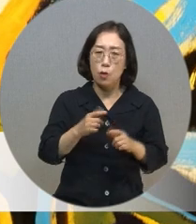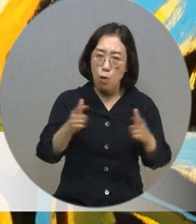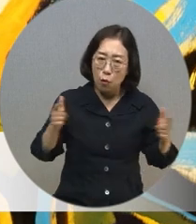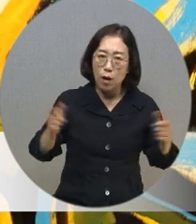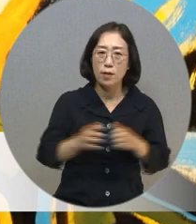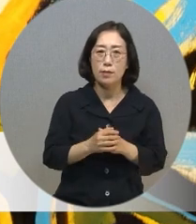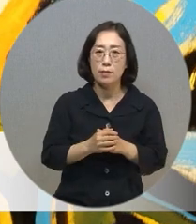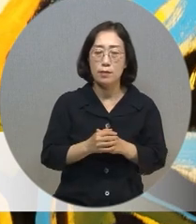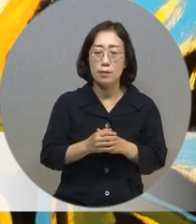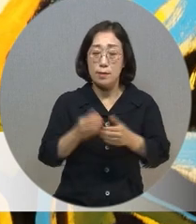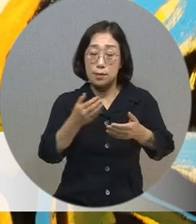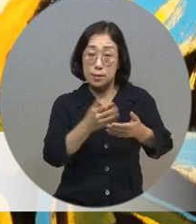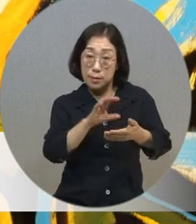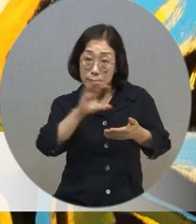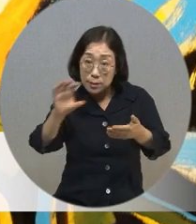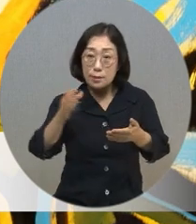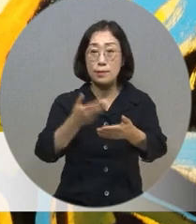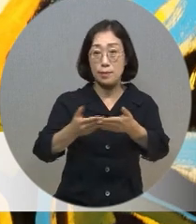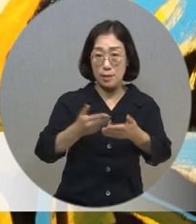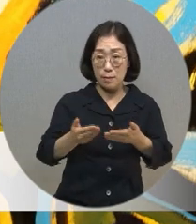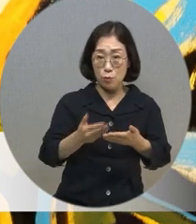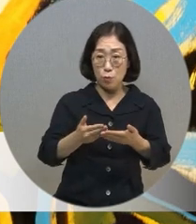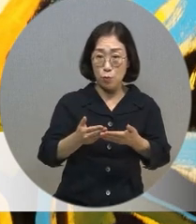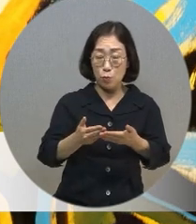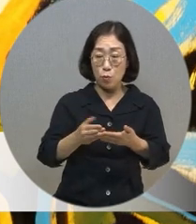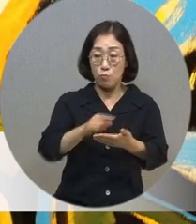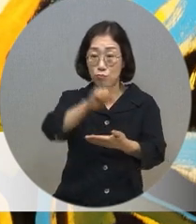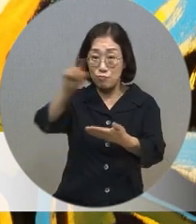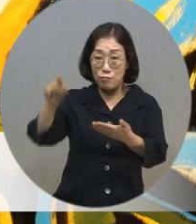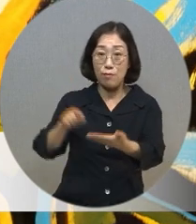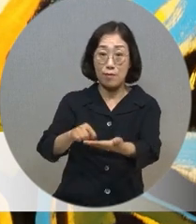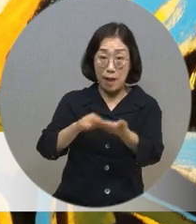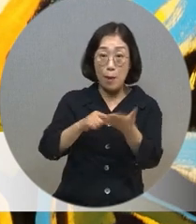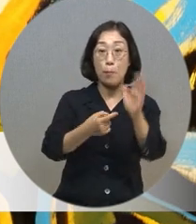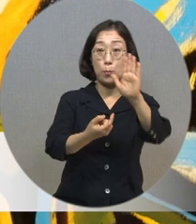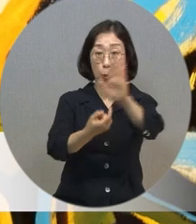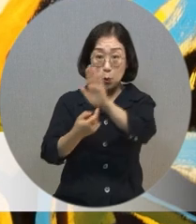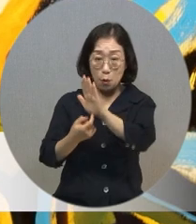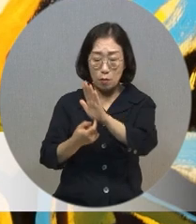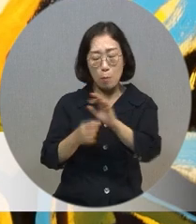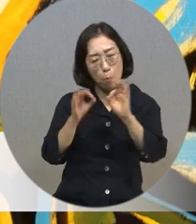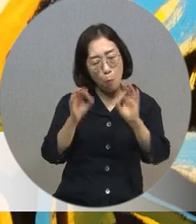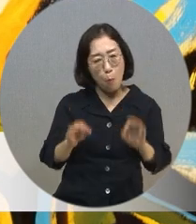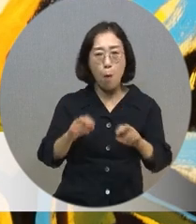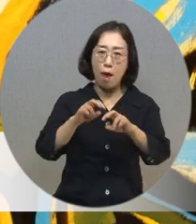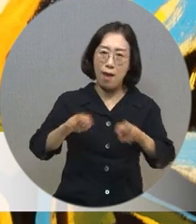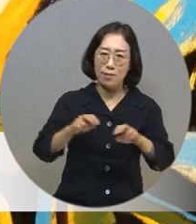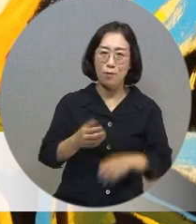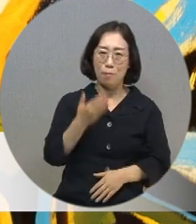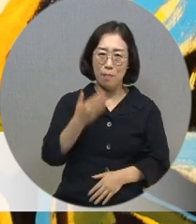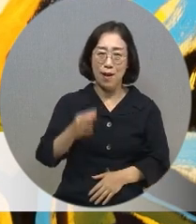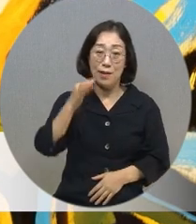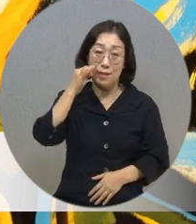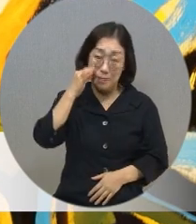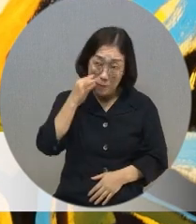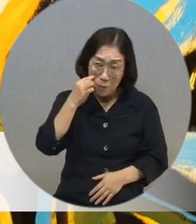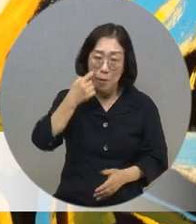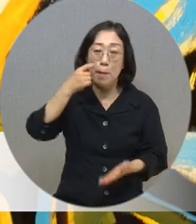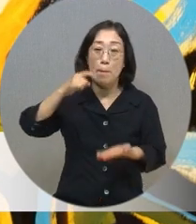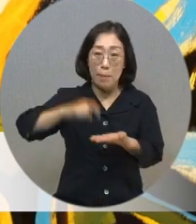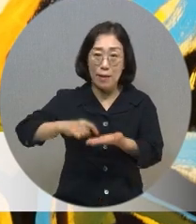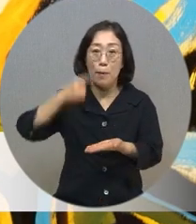것들을 그림으로 또 다른 형태로 풀어내면 좀 더 재미있게 해석이 되지 않을까 그런 흥미로운 부분을 찾았기